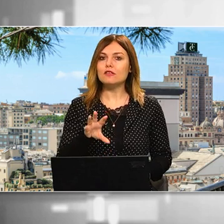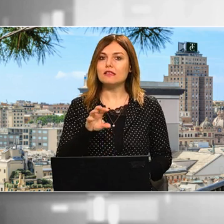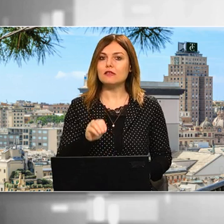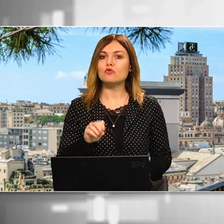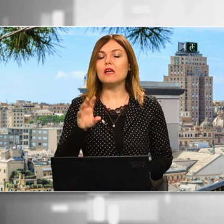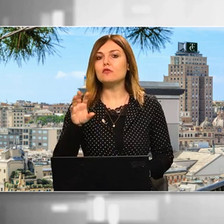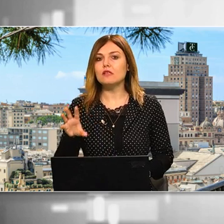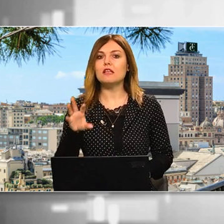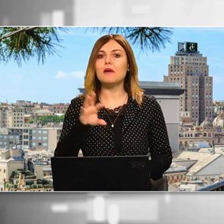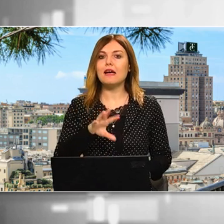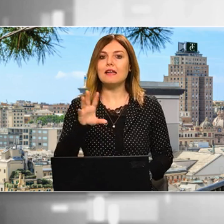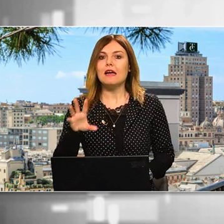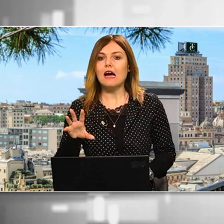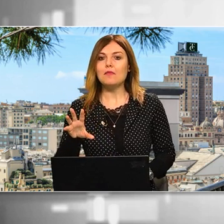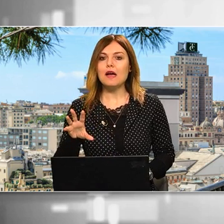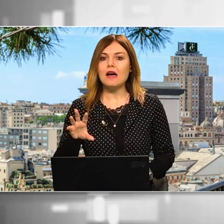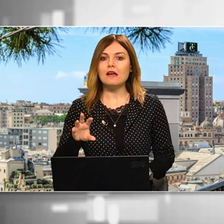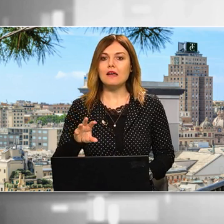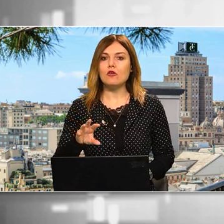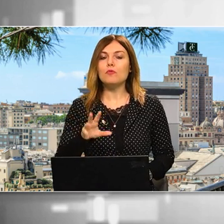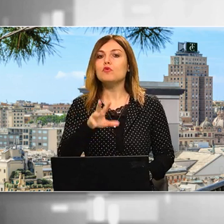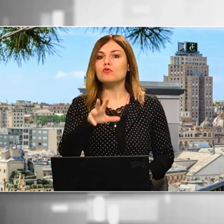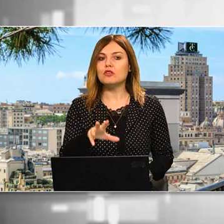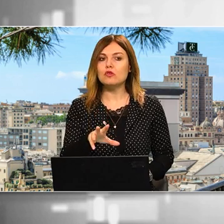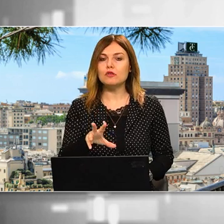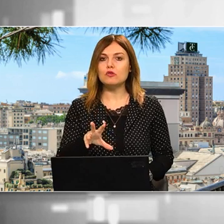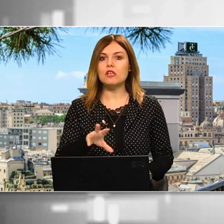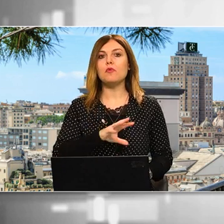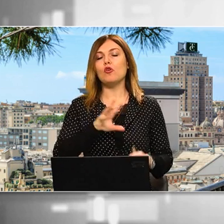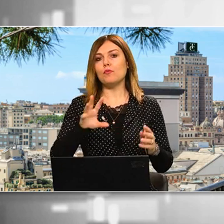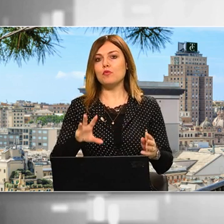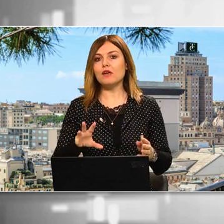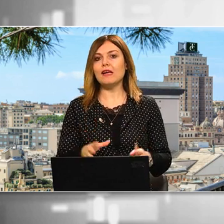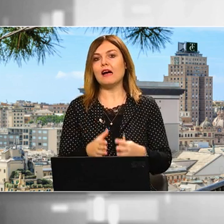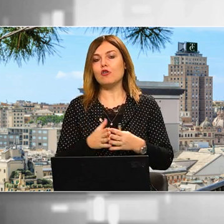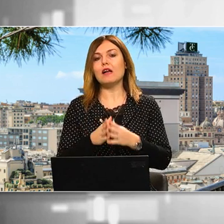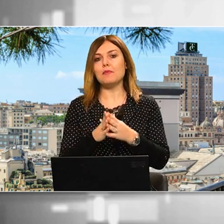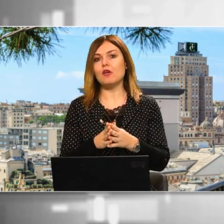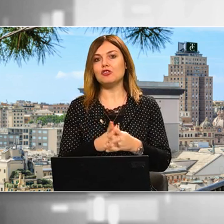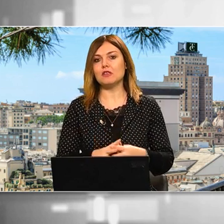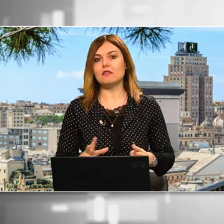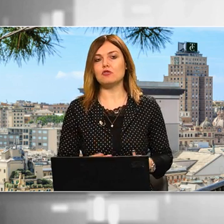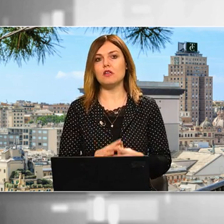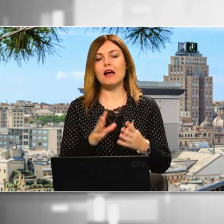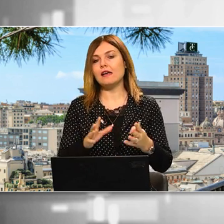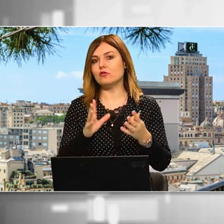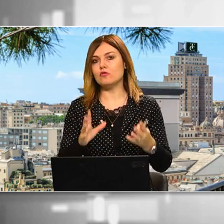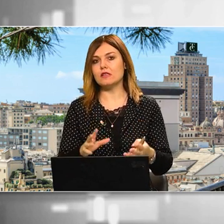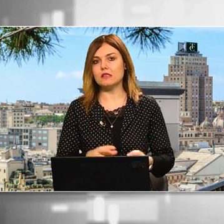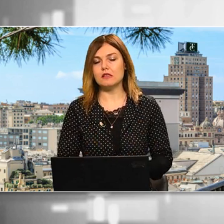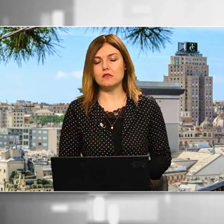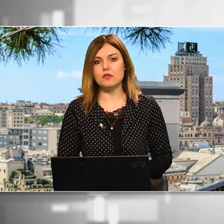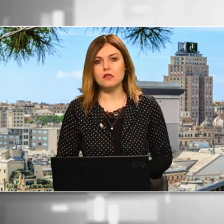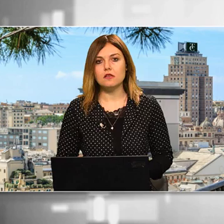di cosa sia successo, di chi magari abbia compiuto un gesto di questo tipo, oppure ancora però la certezza non ce l'ha, è solo